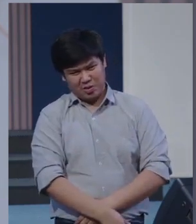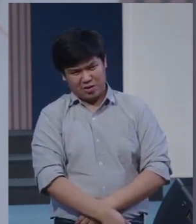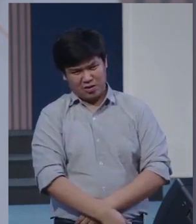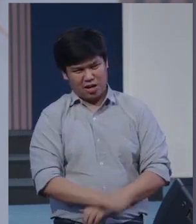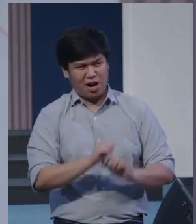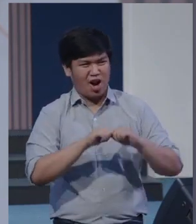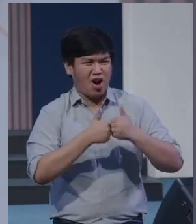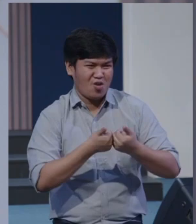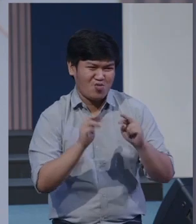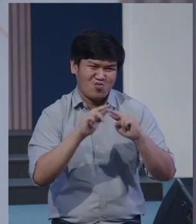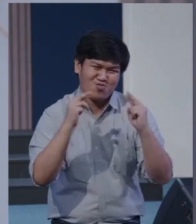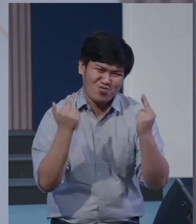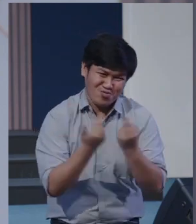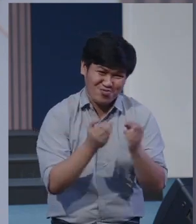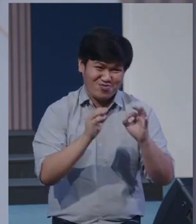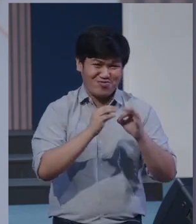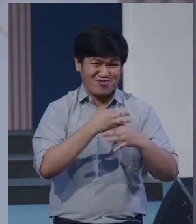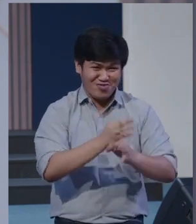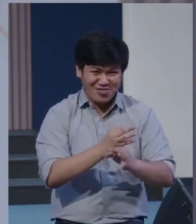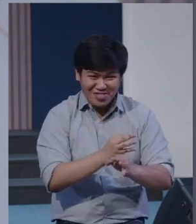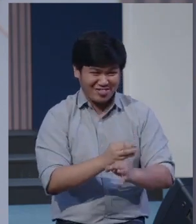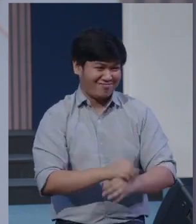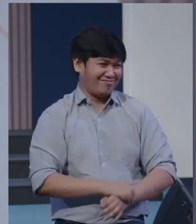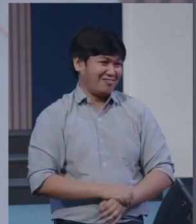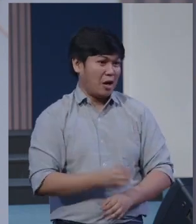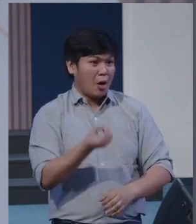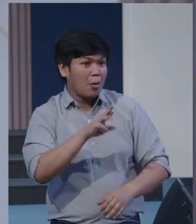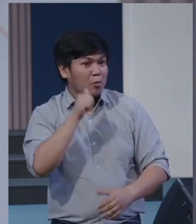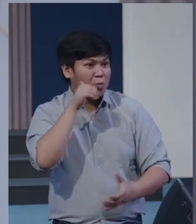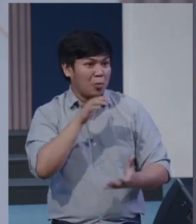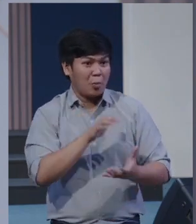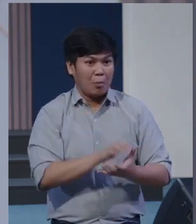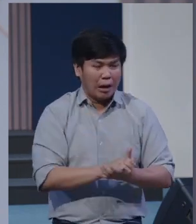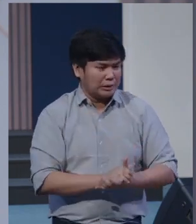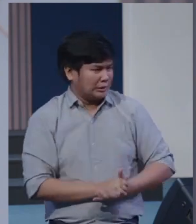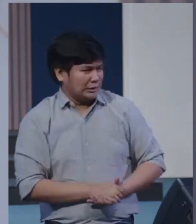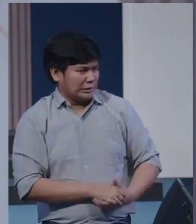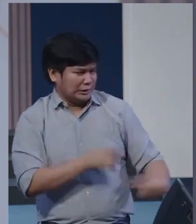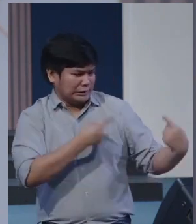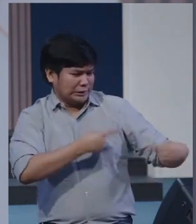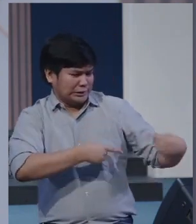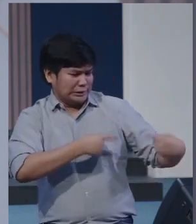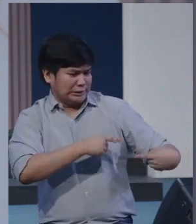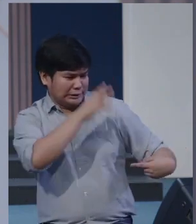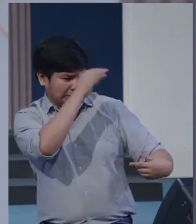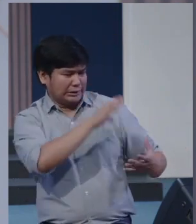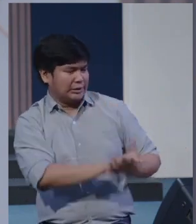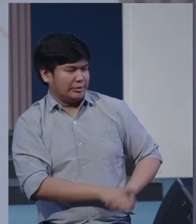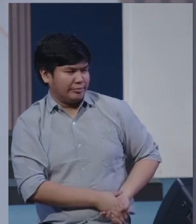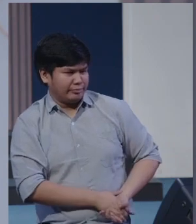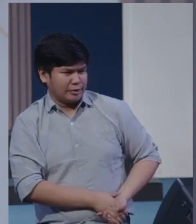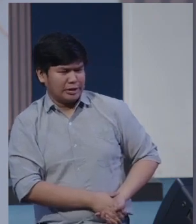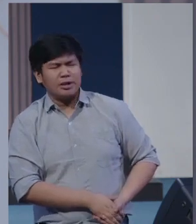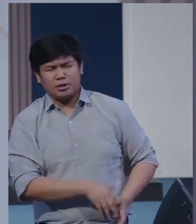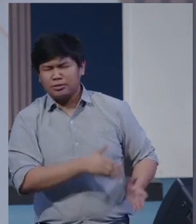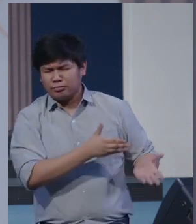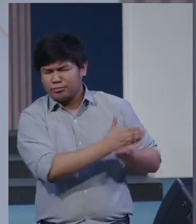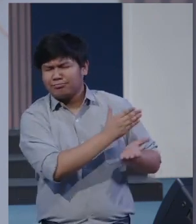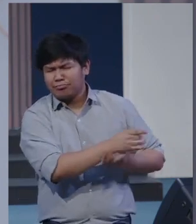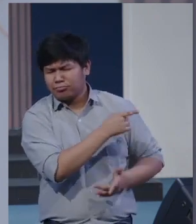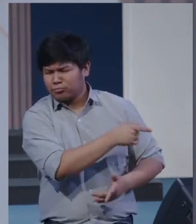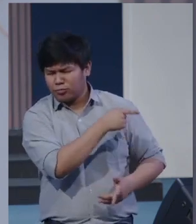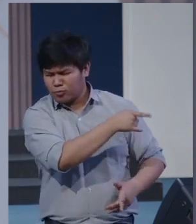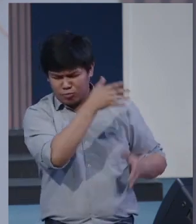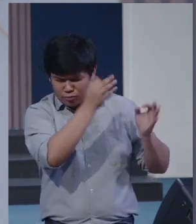nababagsak sa kategoryang innocent naal or White